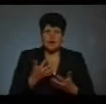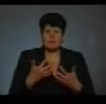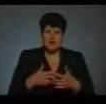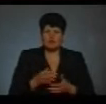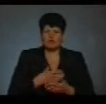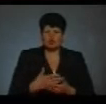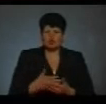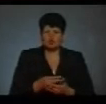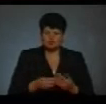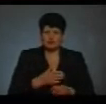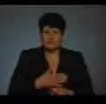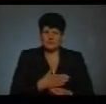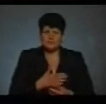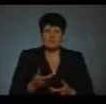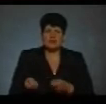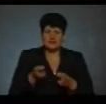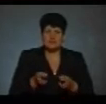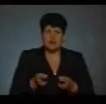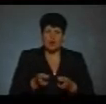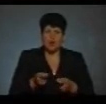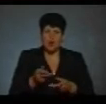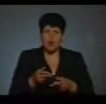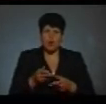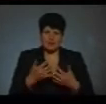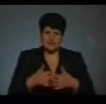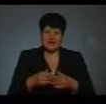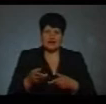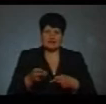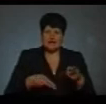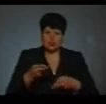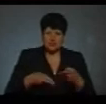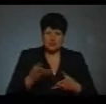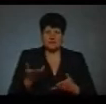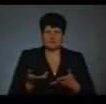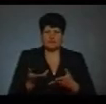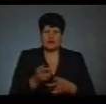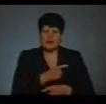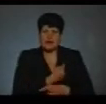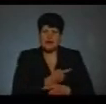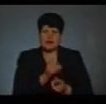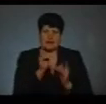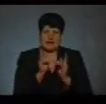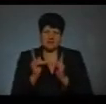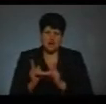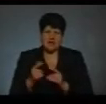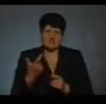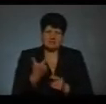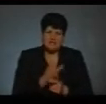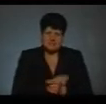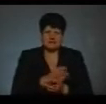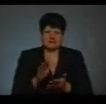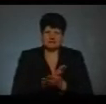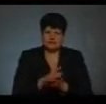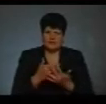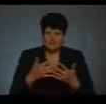також аналізатори крові, обладнання для хірургічних операцій, рентген-обладнання, лікарняні ліжка, шприци, дезінфікуючі